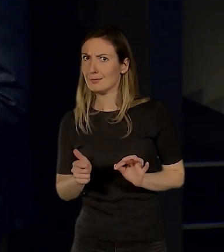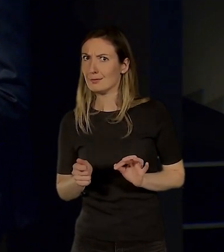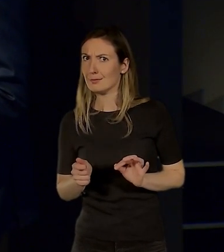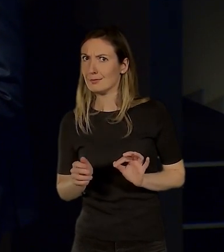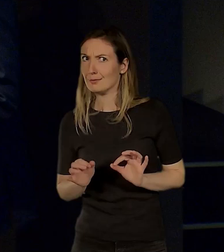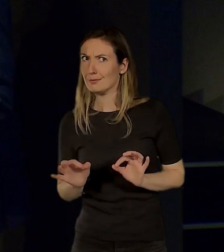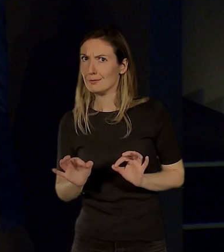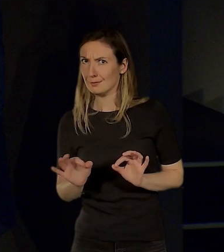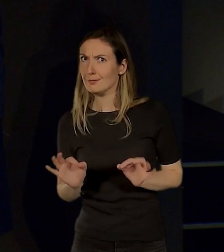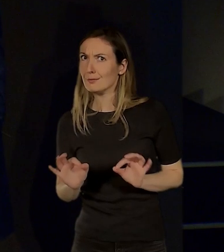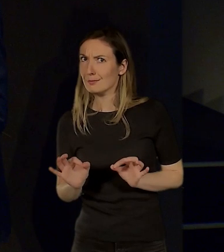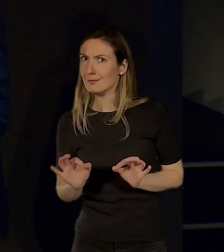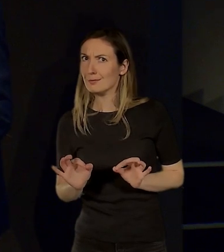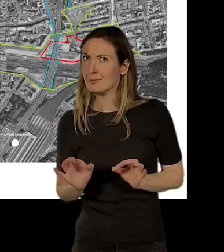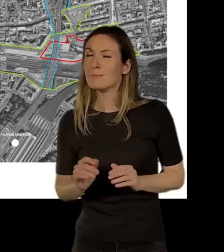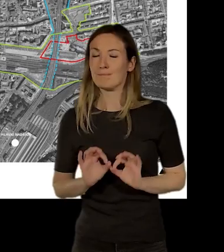Skvělý.